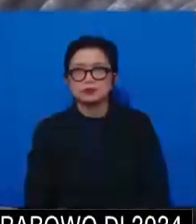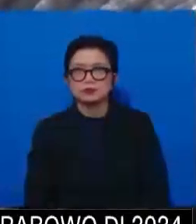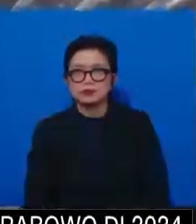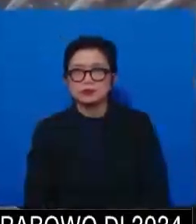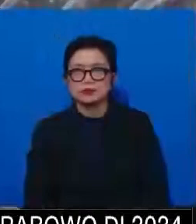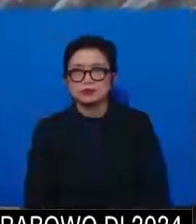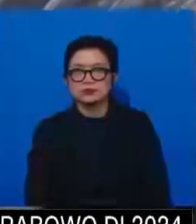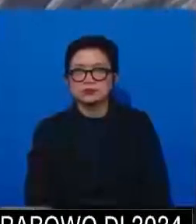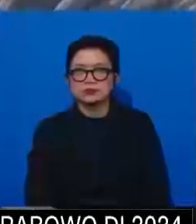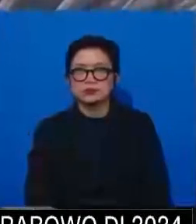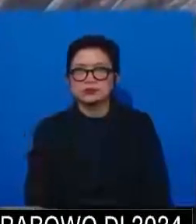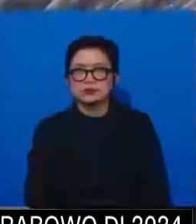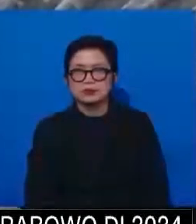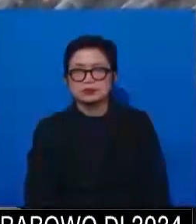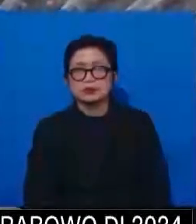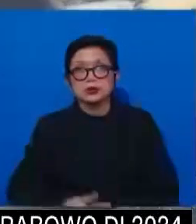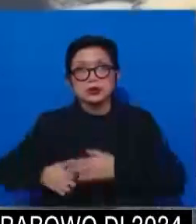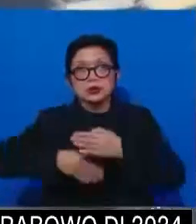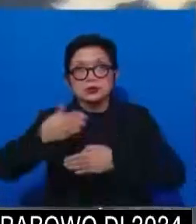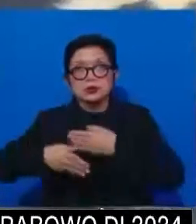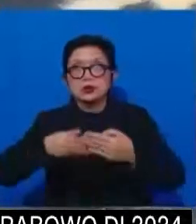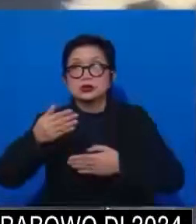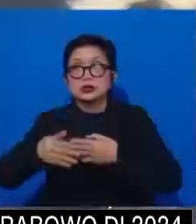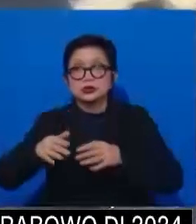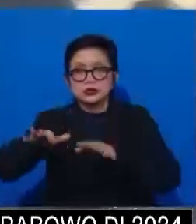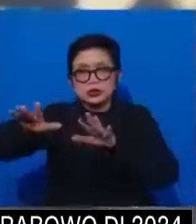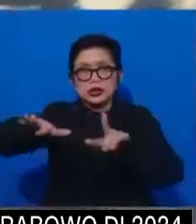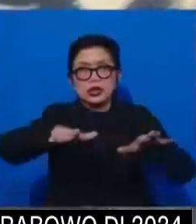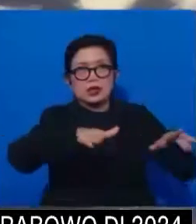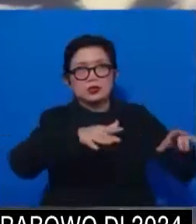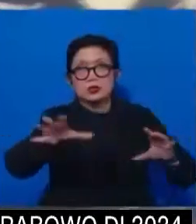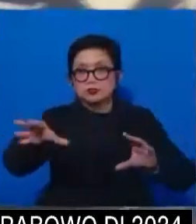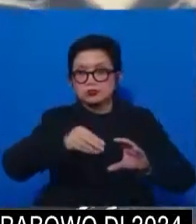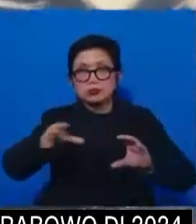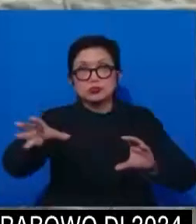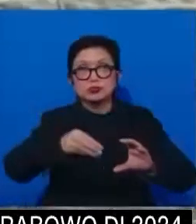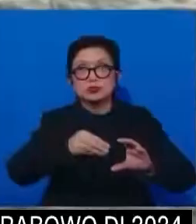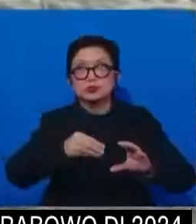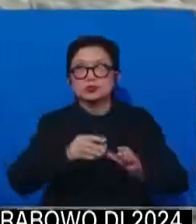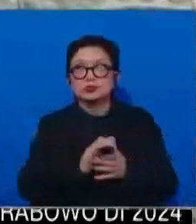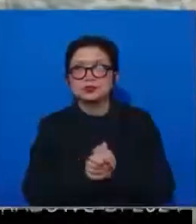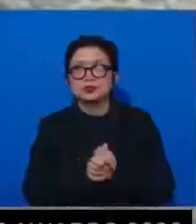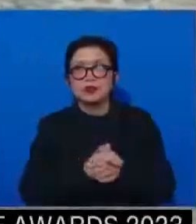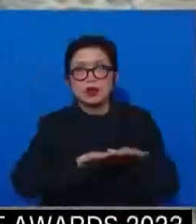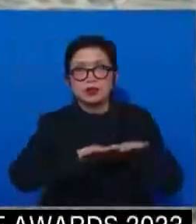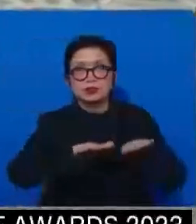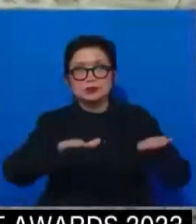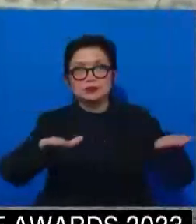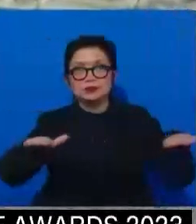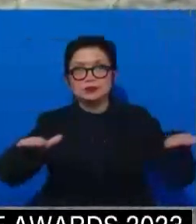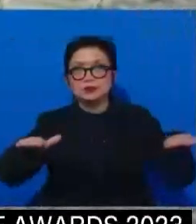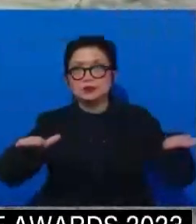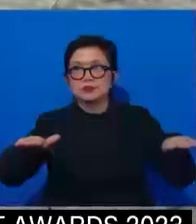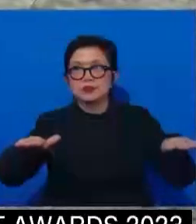kolam-kolam. Tidak hanya proses pengambilan air laut dan distribusi sirkulasi mengolah air laut yang menggunakan mesin, hamparan yang digunakan untuk proses